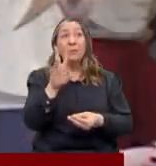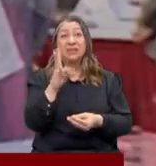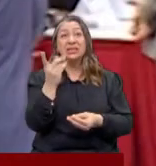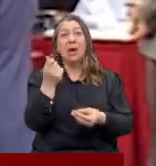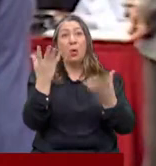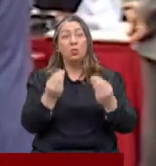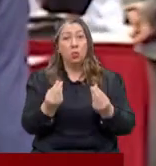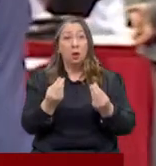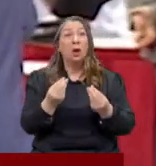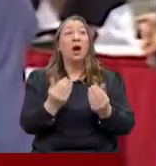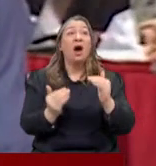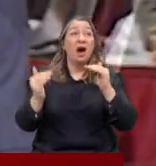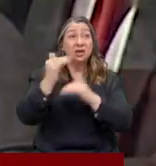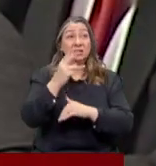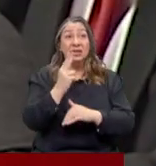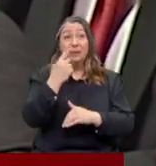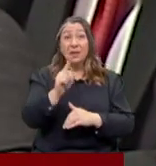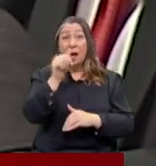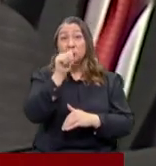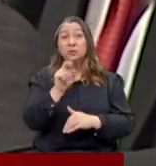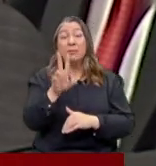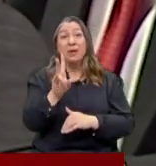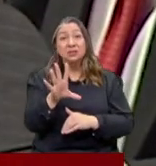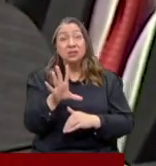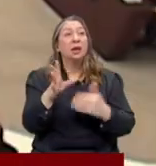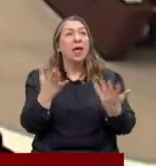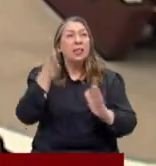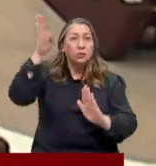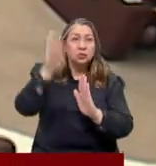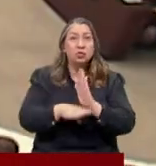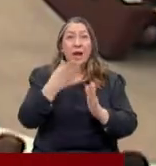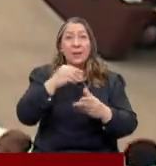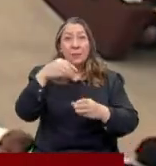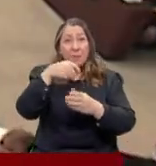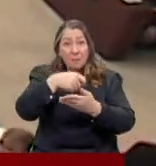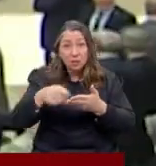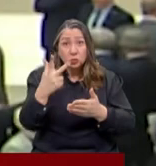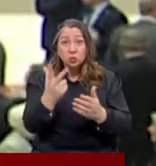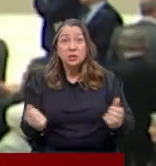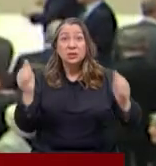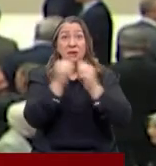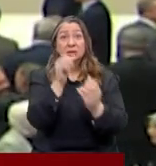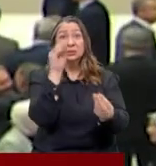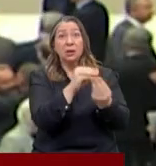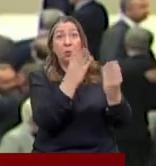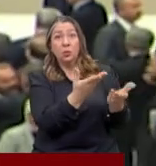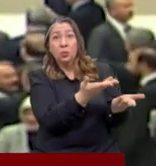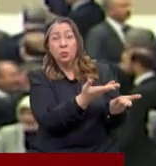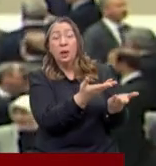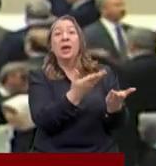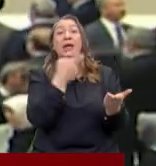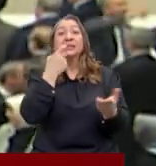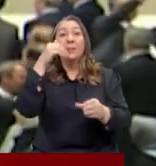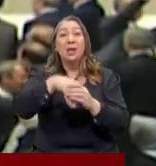liraya yükseldi. Artış 7.625 lira. Yani en düşük emekli maaşının 3 katı zam geldi vekil maaşına.